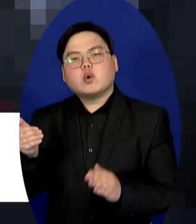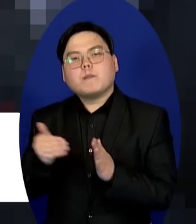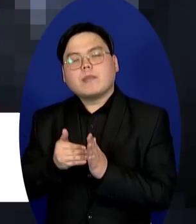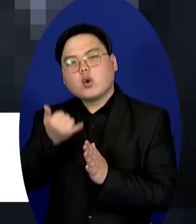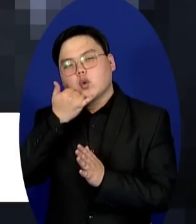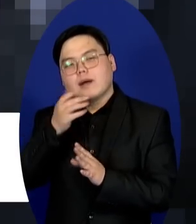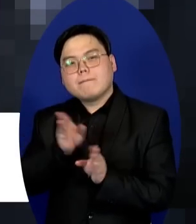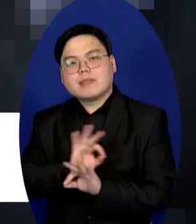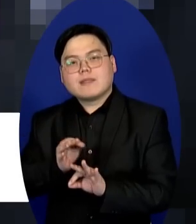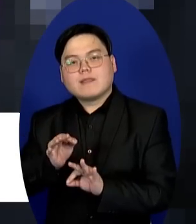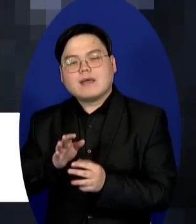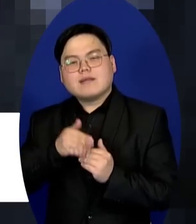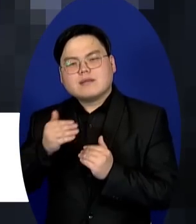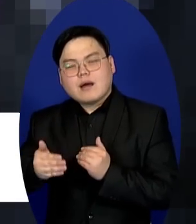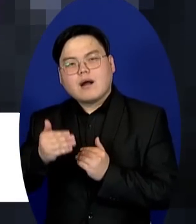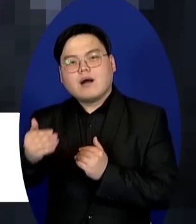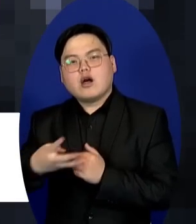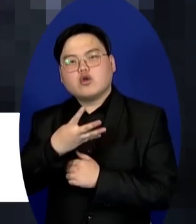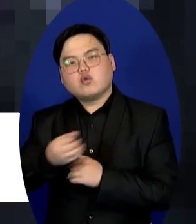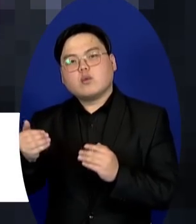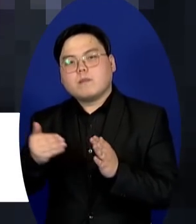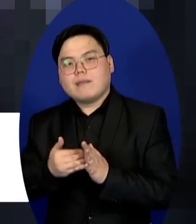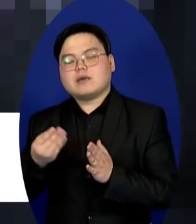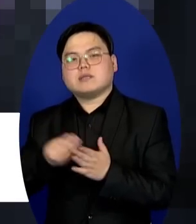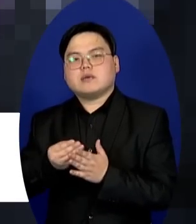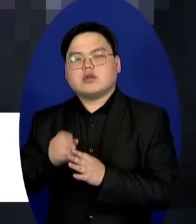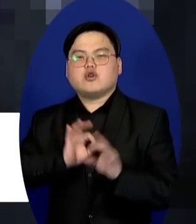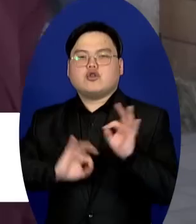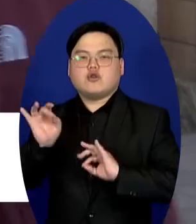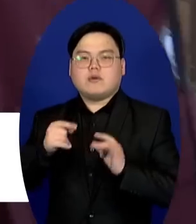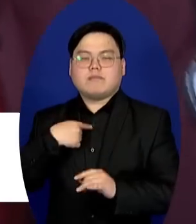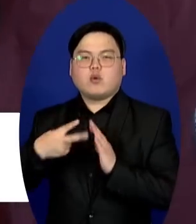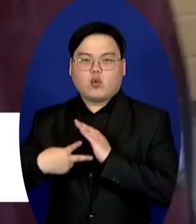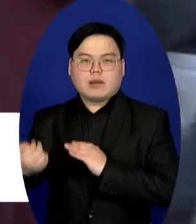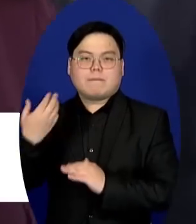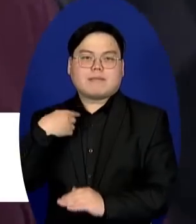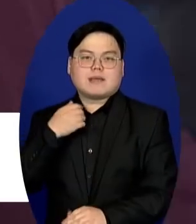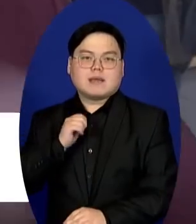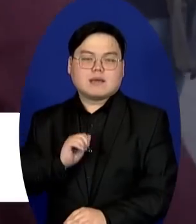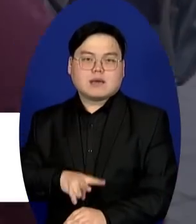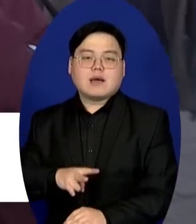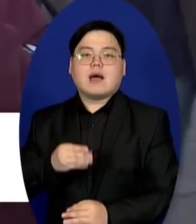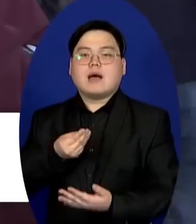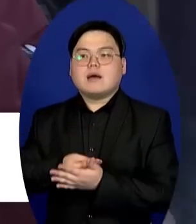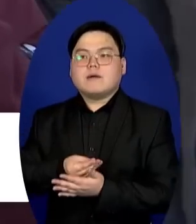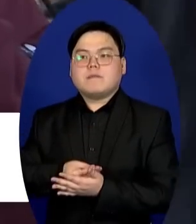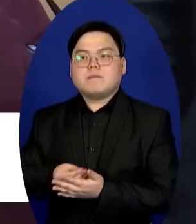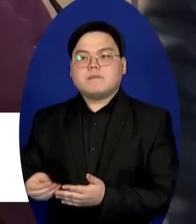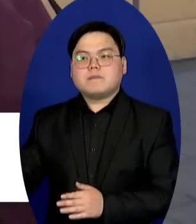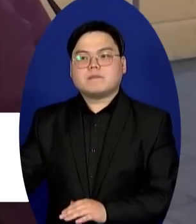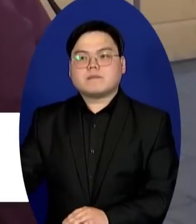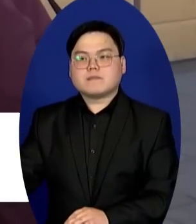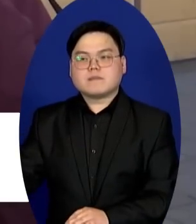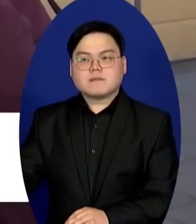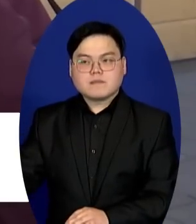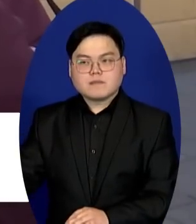баг. Дараагийнх нь тэгэл 400 хэдгээл. Тэгэл ер нь янз янз. Автосны хавар байдгийг баг мэддэггүй шээ.